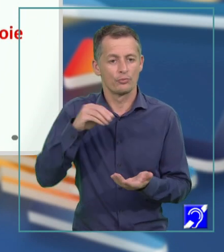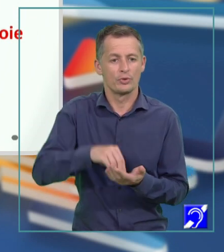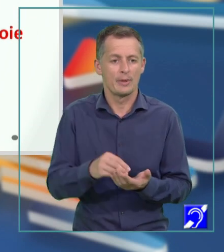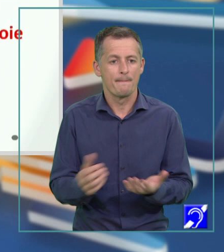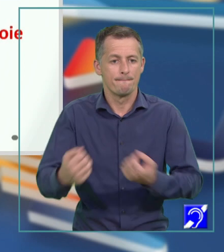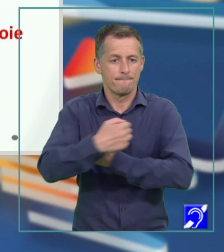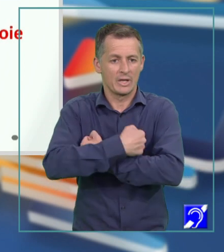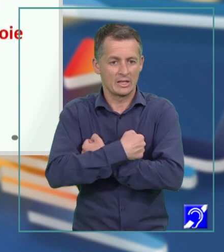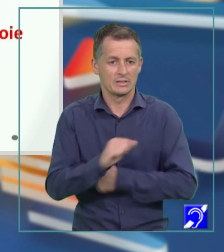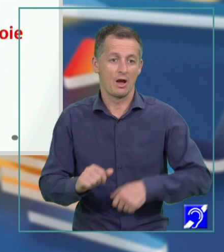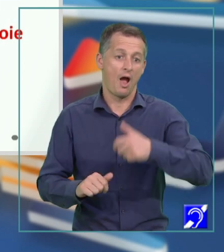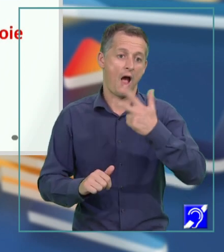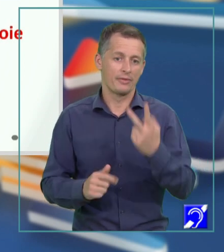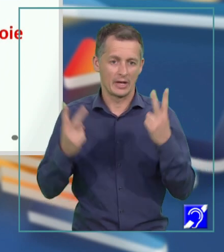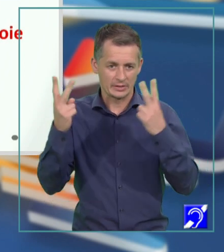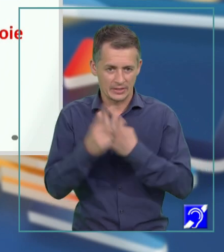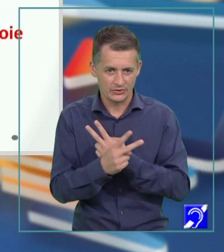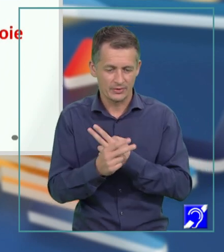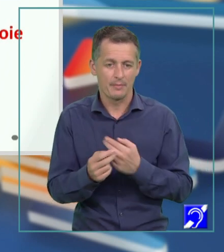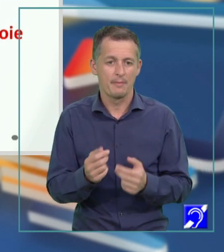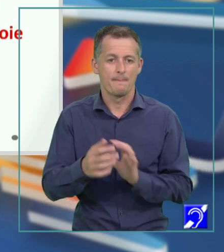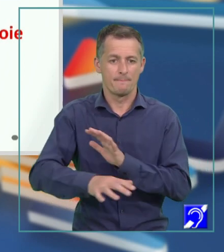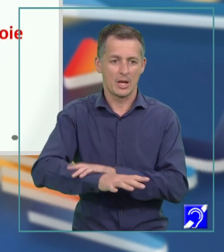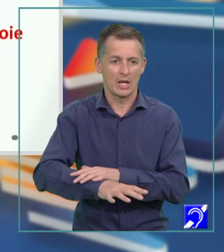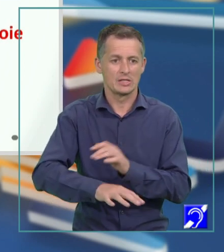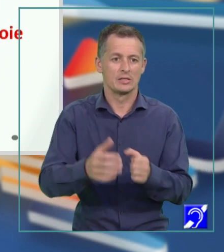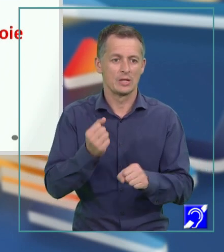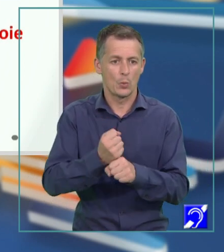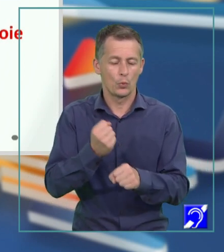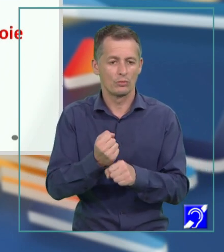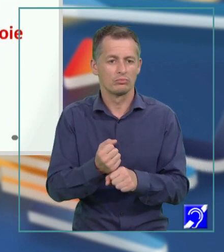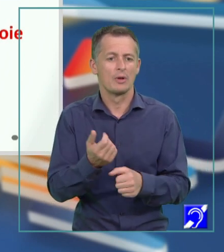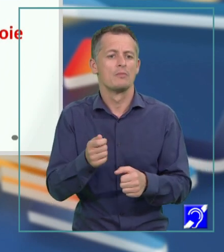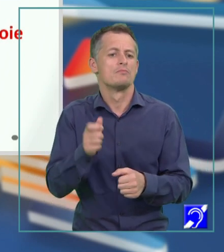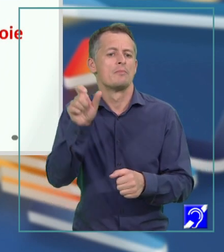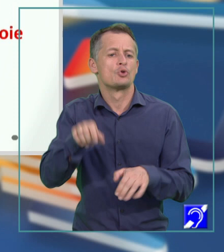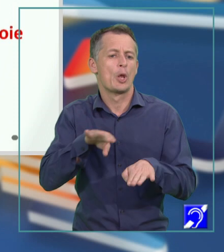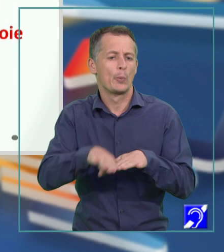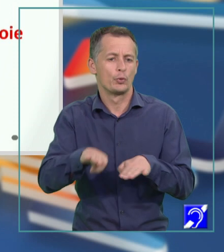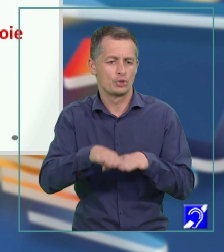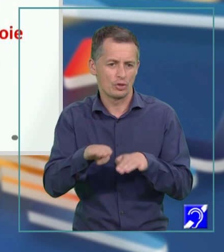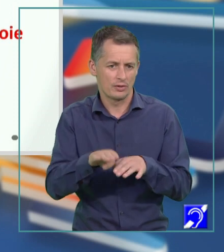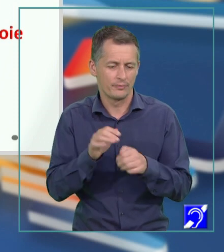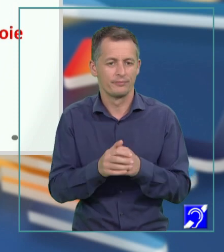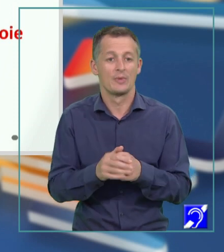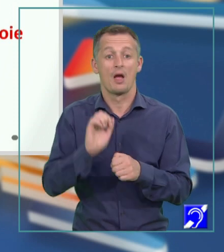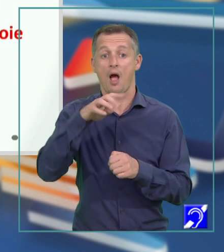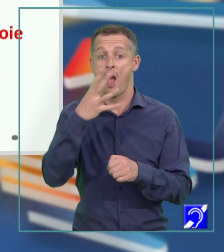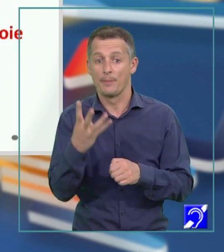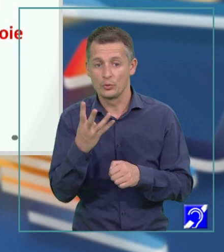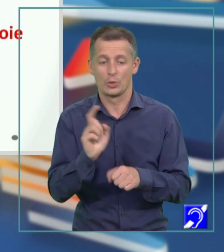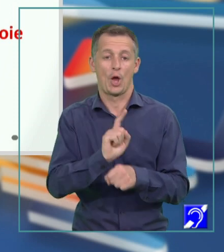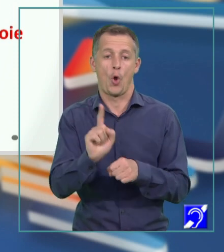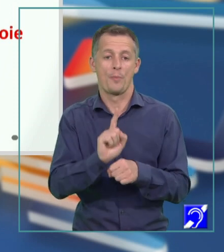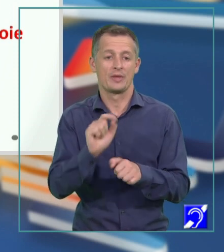brațe. Al treilea sens, în sintagma brațe de muncă, muncitori, acesta e un sens figurat. Al patrulea sens, obiect